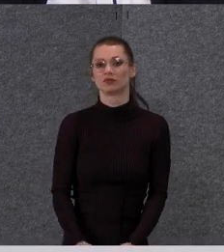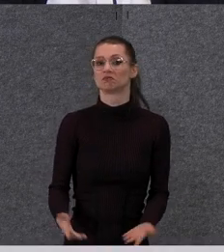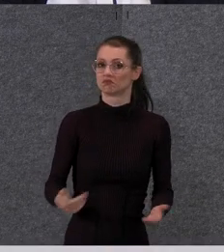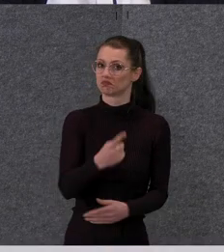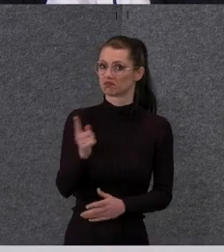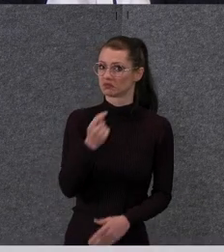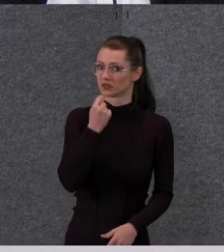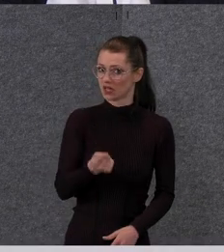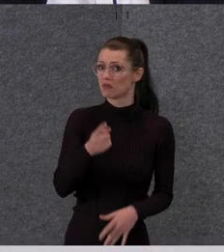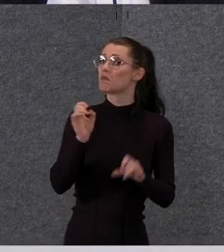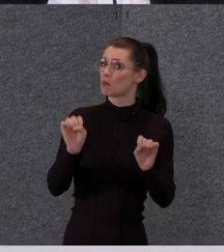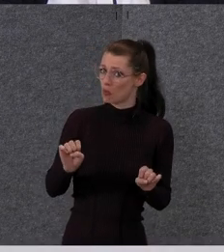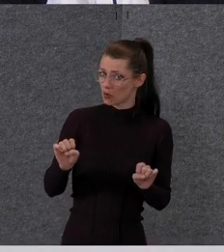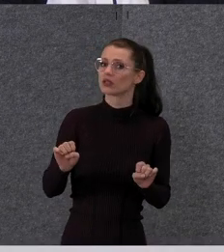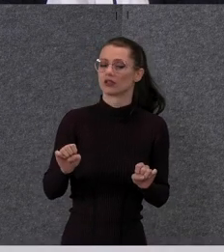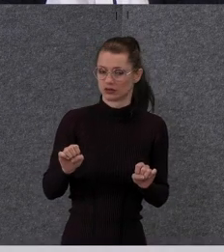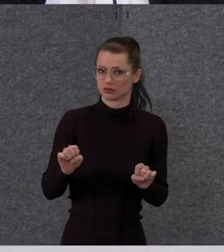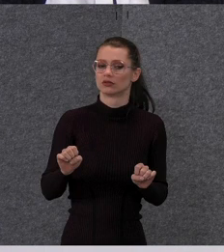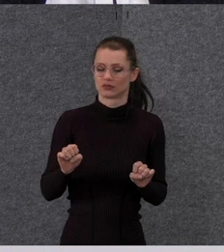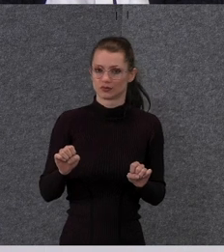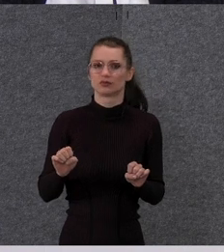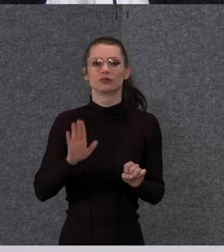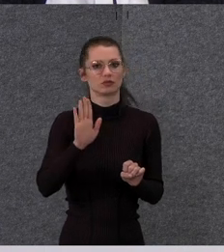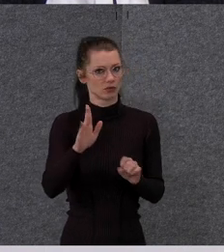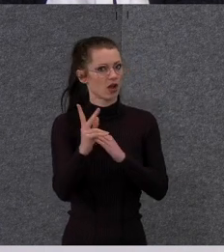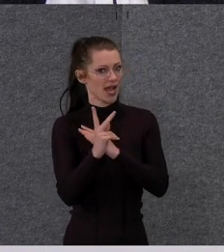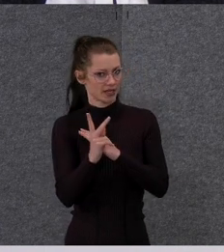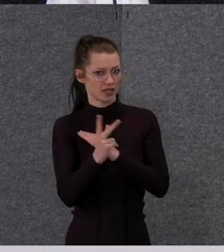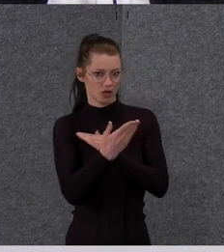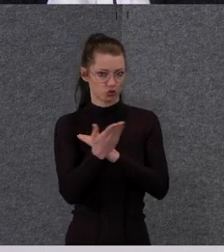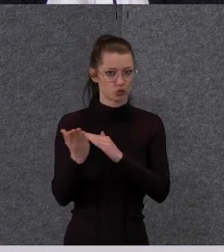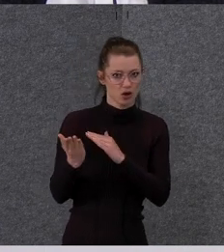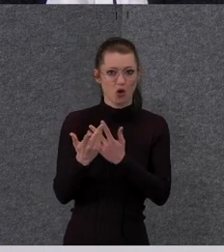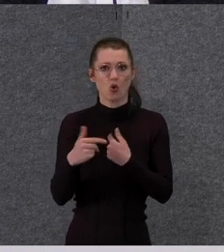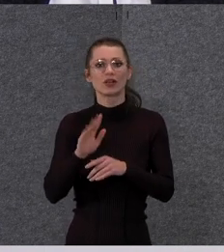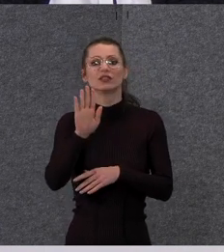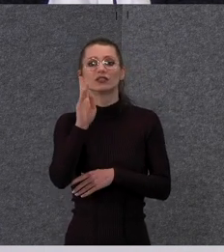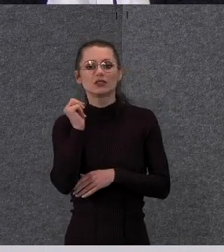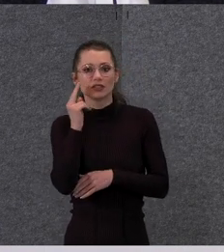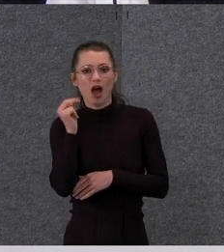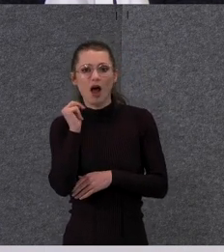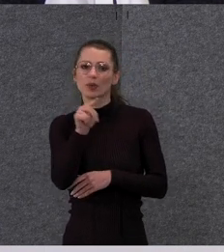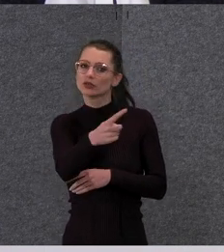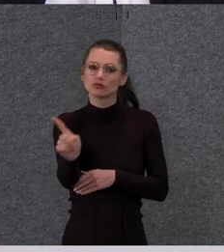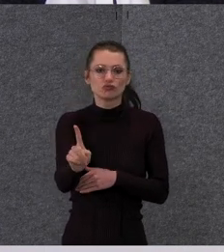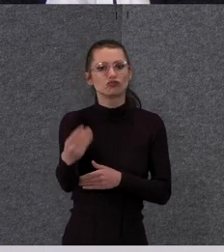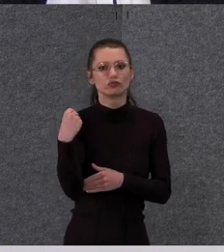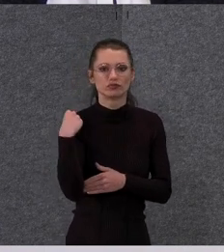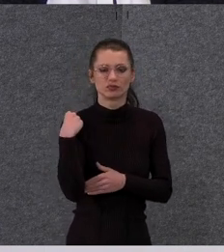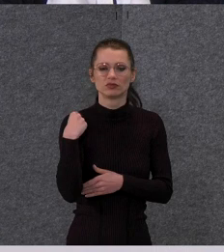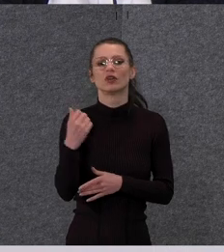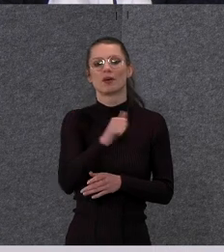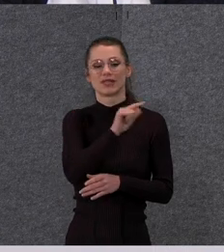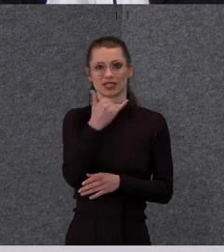habt ihr jetzt die Möglichkeit, nach wie vor eure Kandidatur oder beziehungsweise euren Namen in den Hut zu werfen. Bis jetzt haben